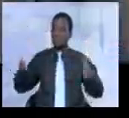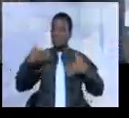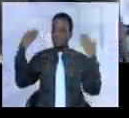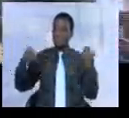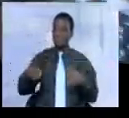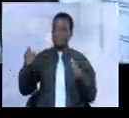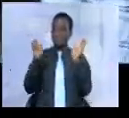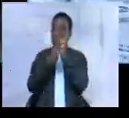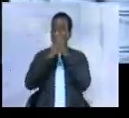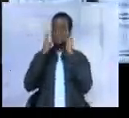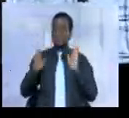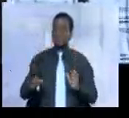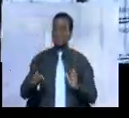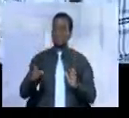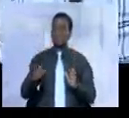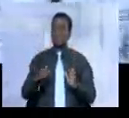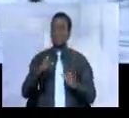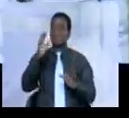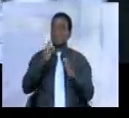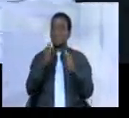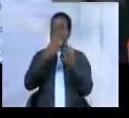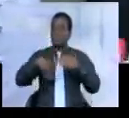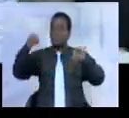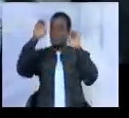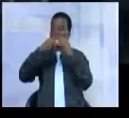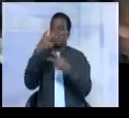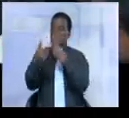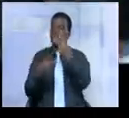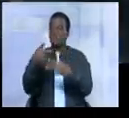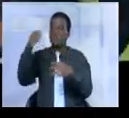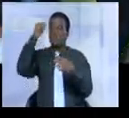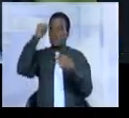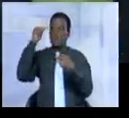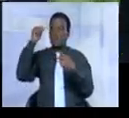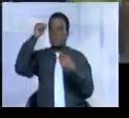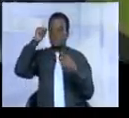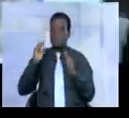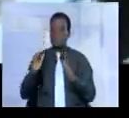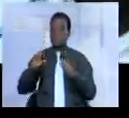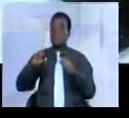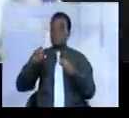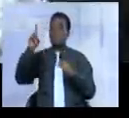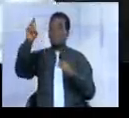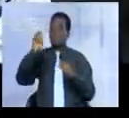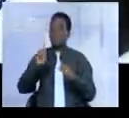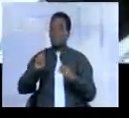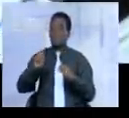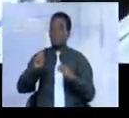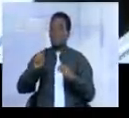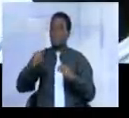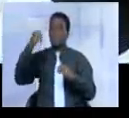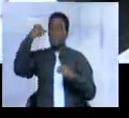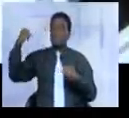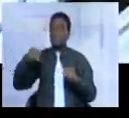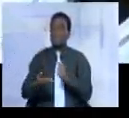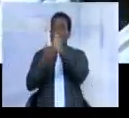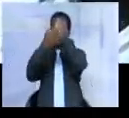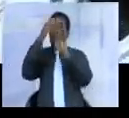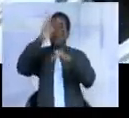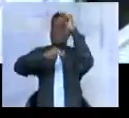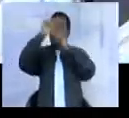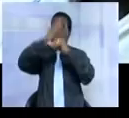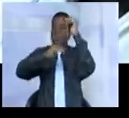centre. L'intérêt de cette visite se justifie par le fait que l'ambassade du Japon a contribué à la construction d'un des bâtiments du centre